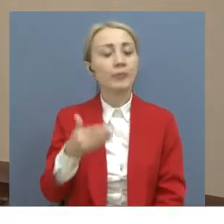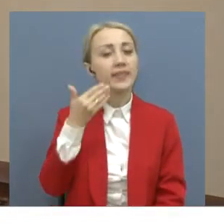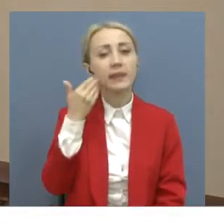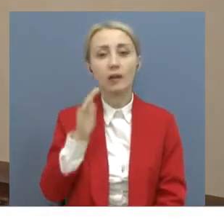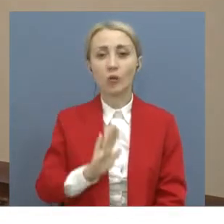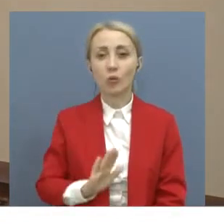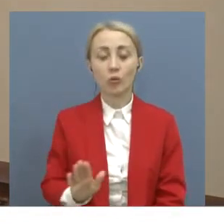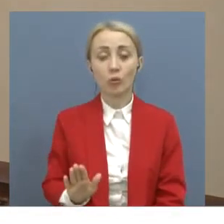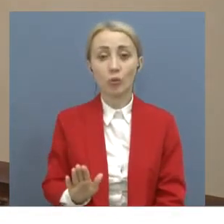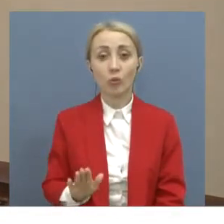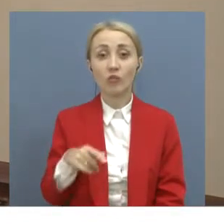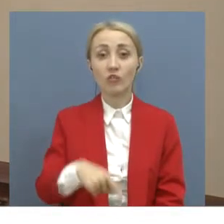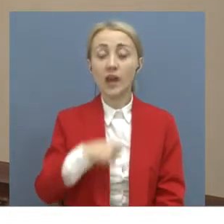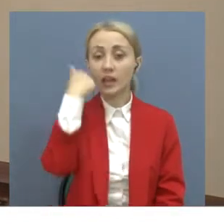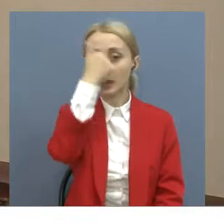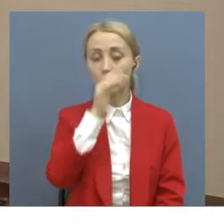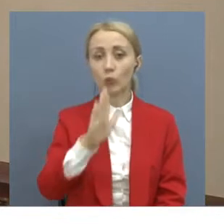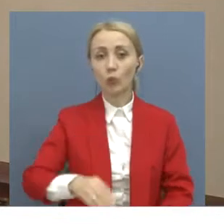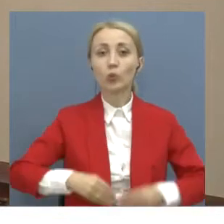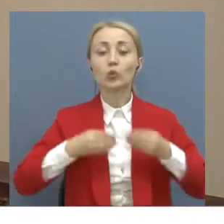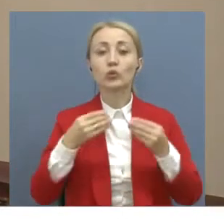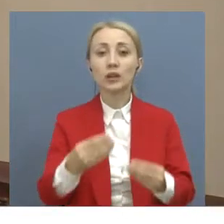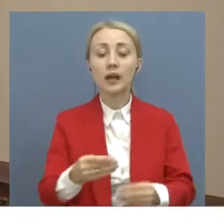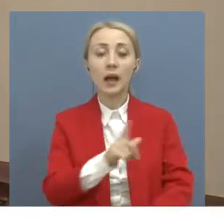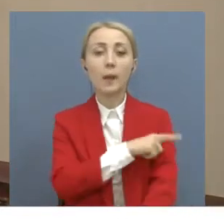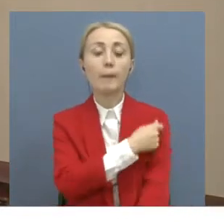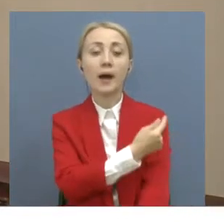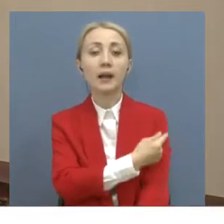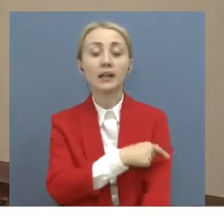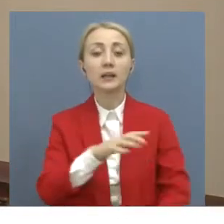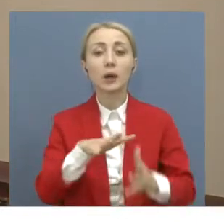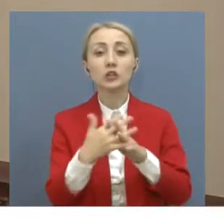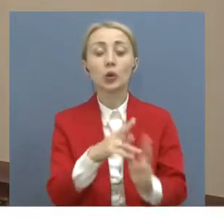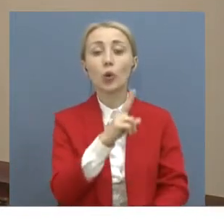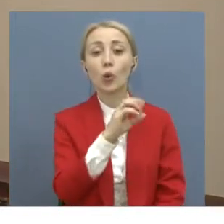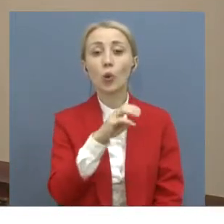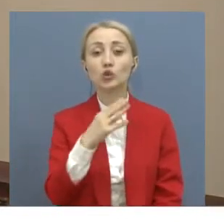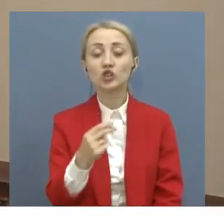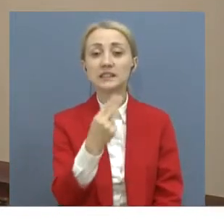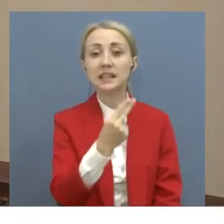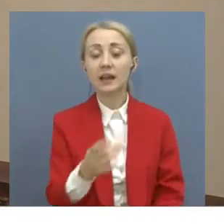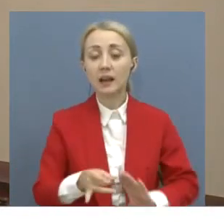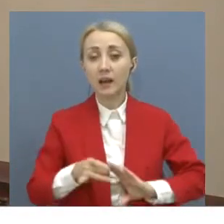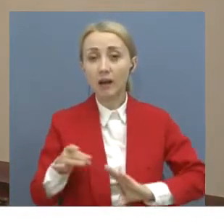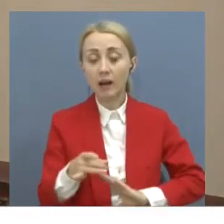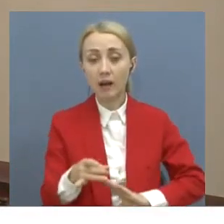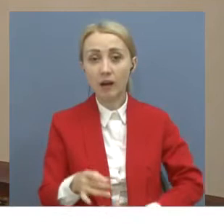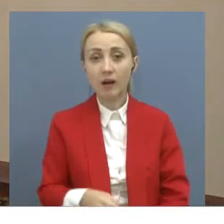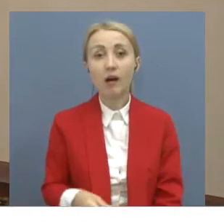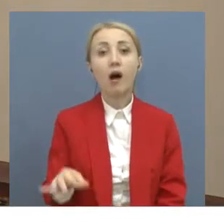аудандық жерден қашады. Мен ойымша, егер жақсы маман болғысы келсе, жақсы үлкен білгір дәрігер болғысы келсе,